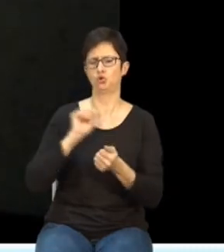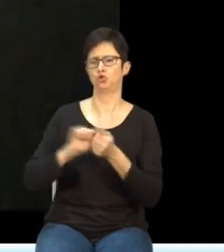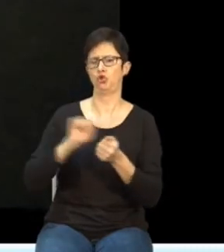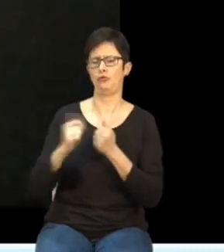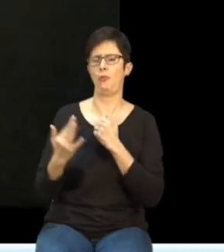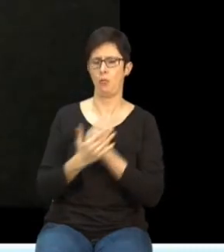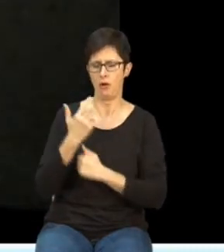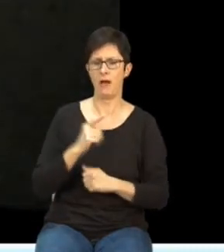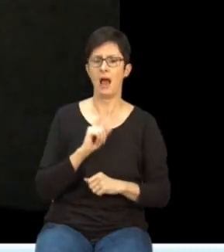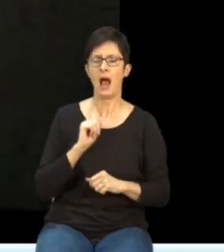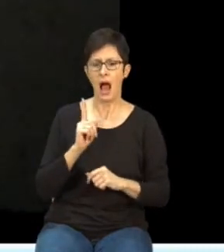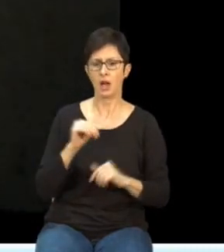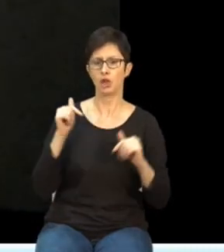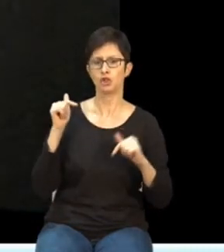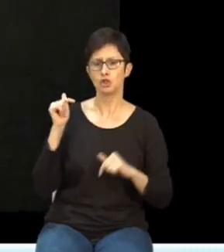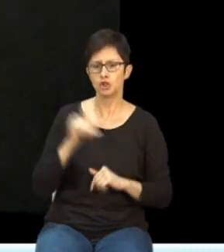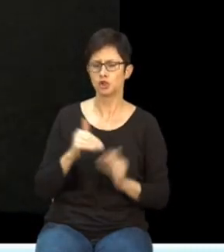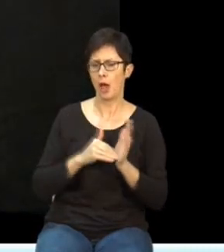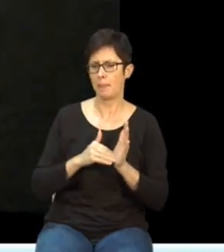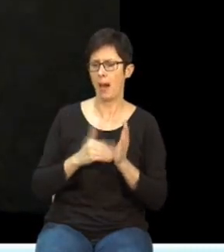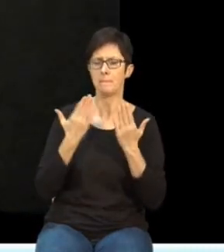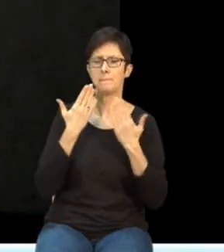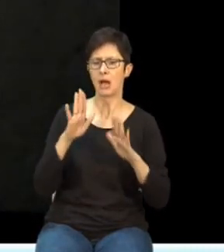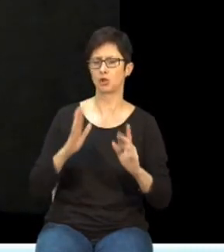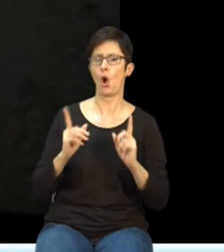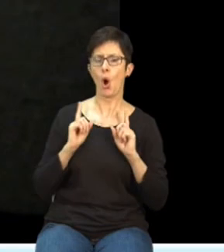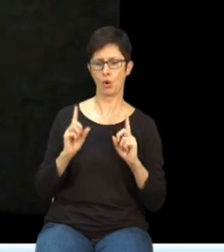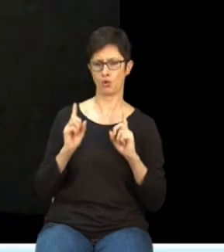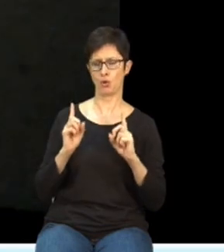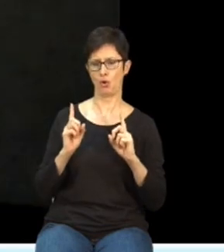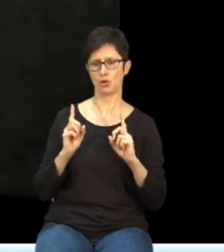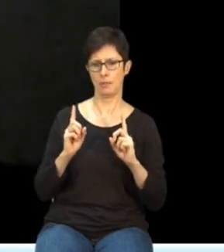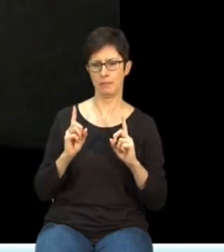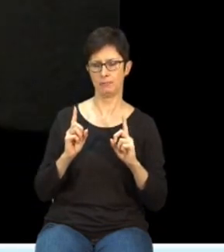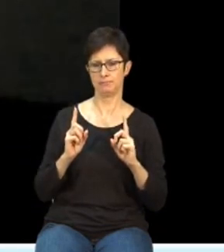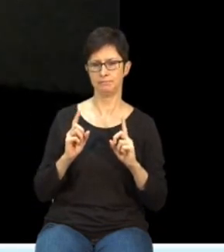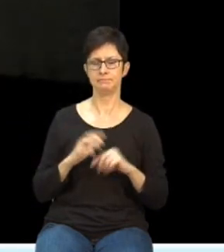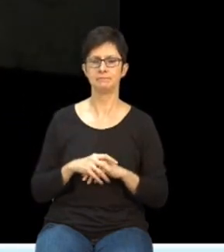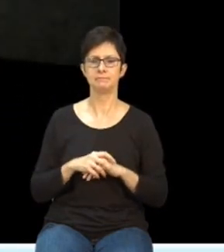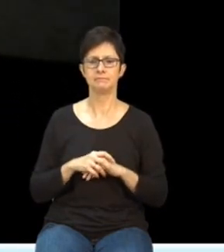tym należy być bardzo ostrożnym i jednak mimo wszystko no